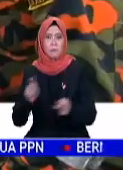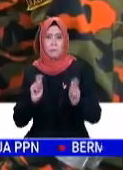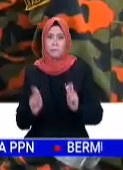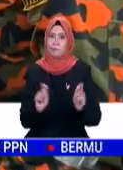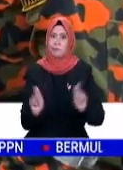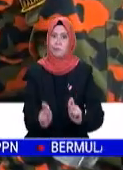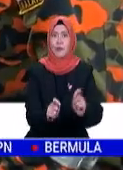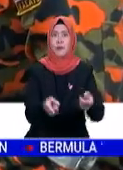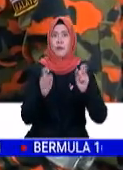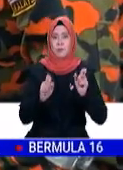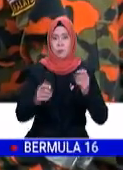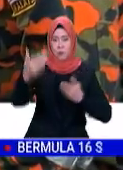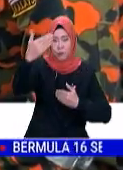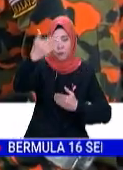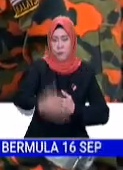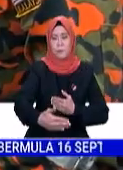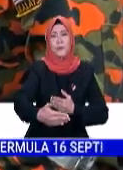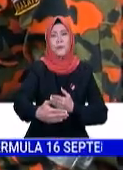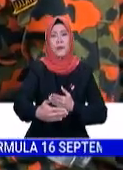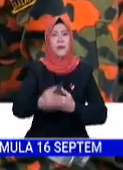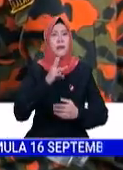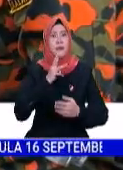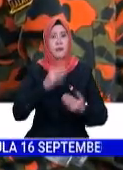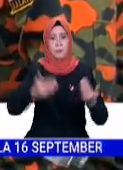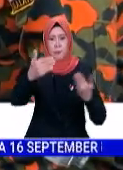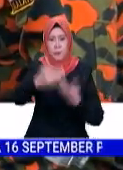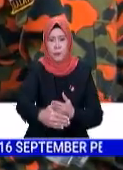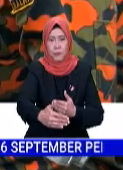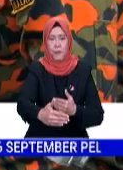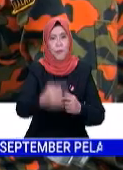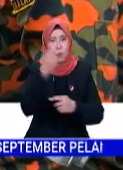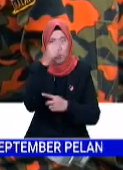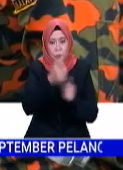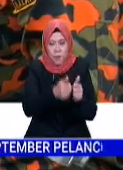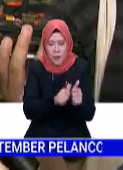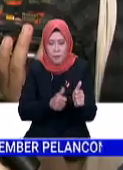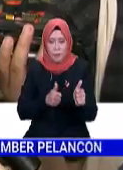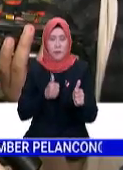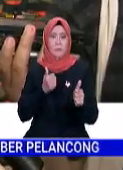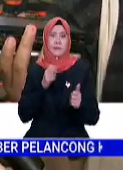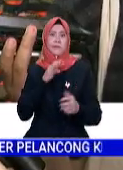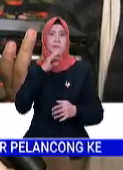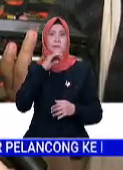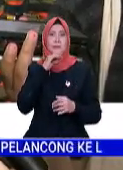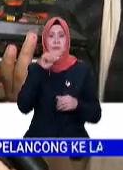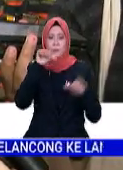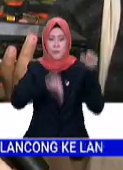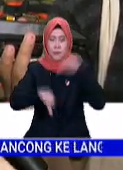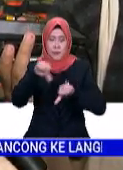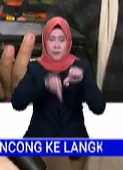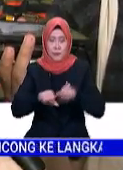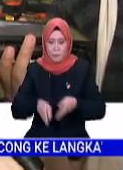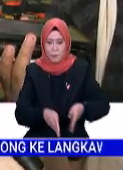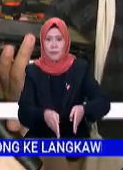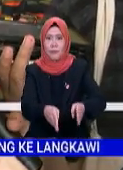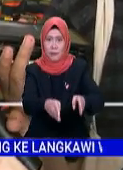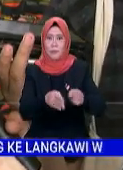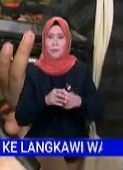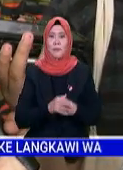membuat pengepungan di air menggunakan kaedah oil bomb bagi mengelakkan pencemaran itu mengalir. Kita dapat mengesan ada